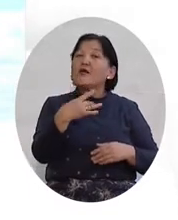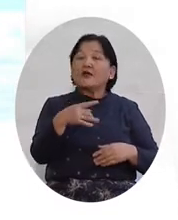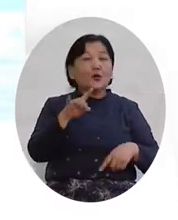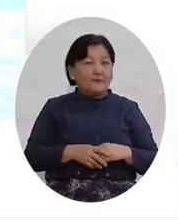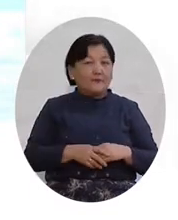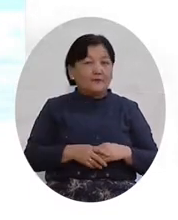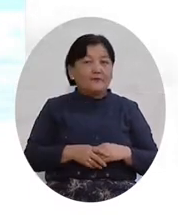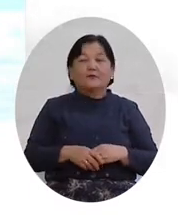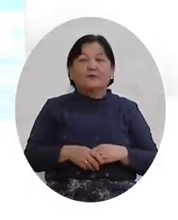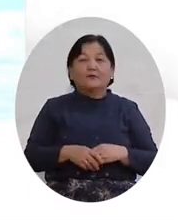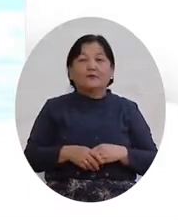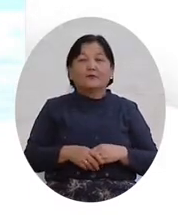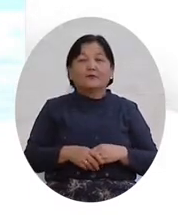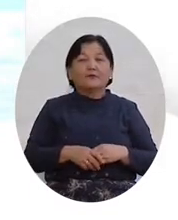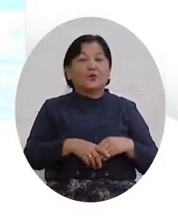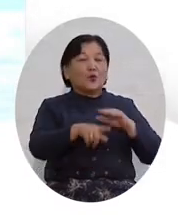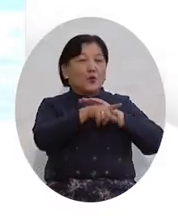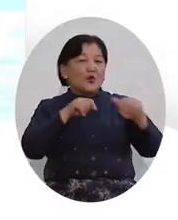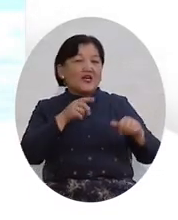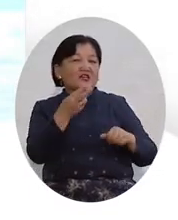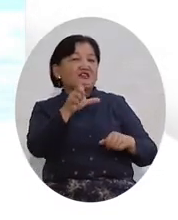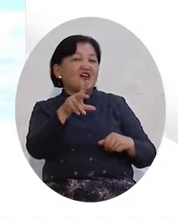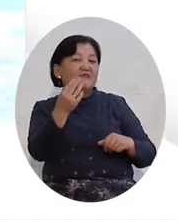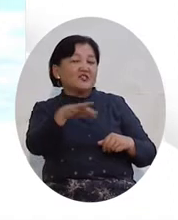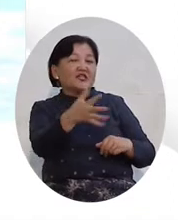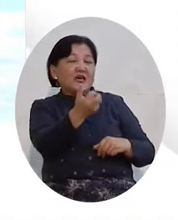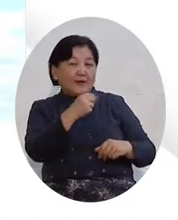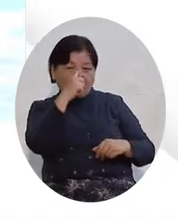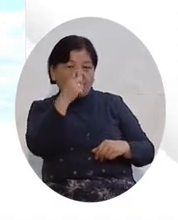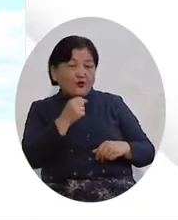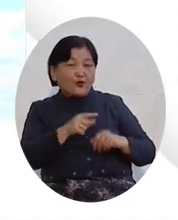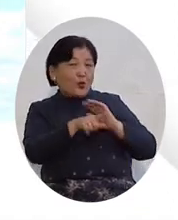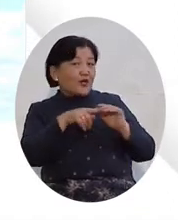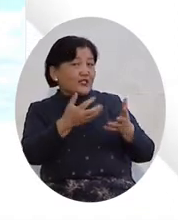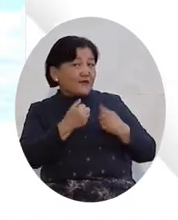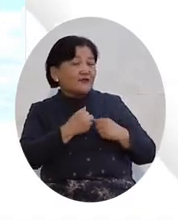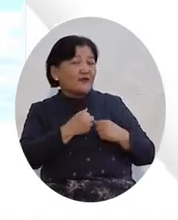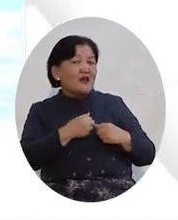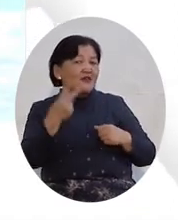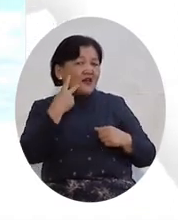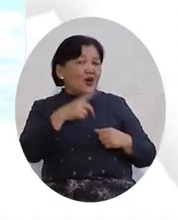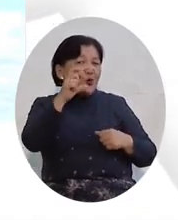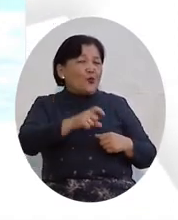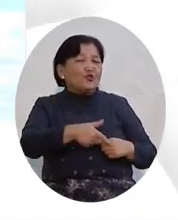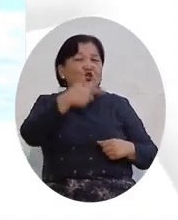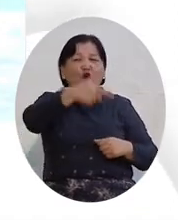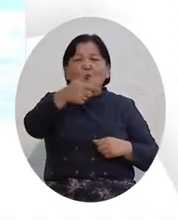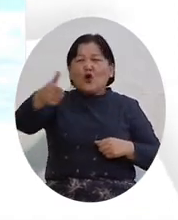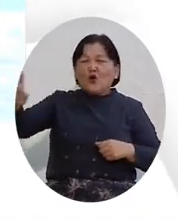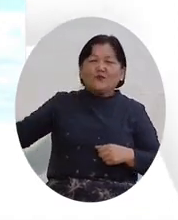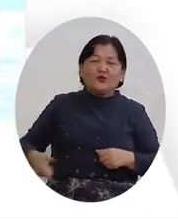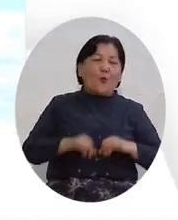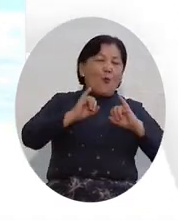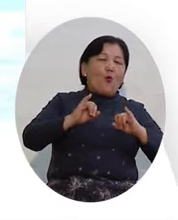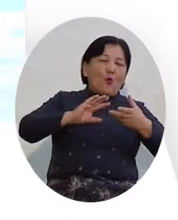байв? Хулгайч дээрэмчдийн авсан дот бусдыг цаг үргэлж гомдоон сөрөг муу үйлийг